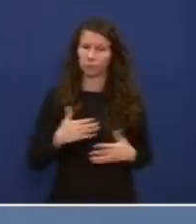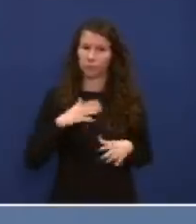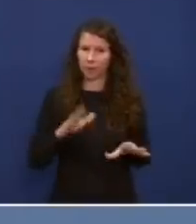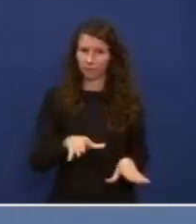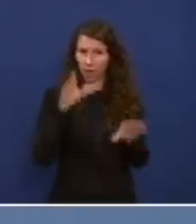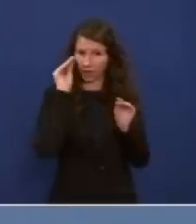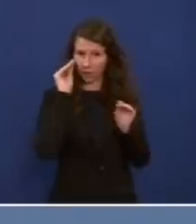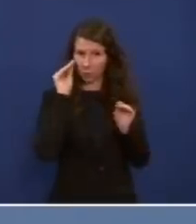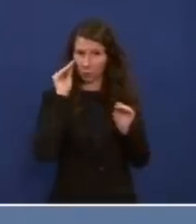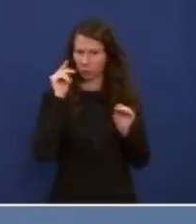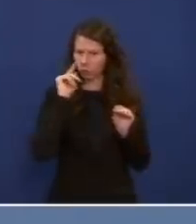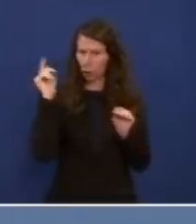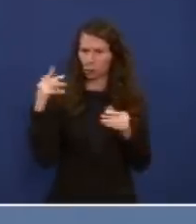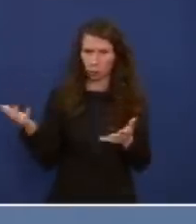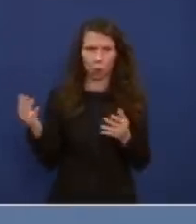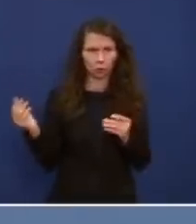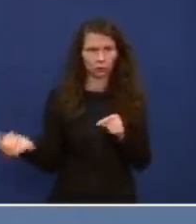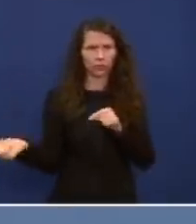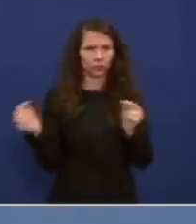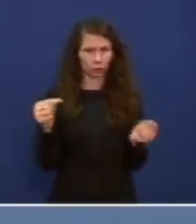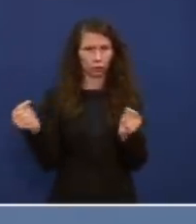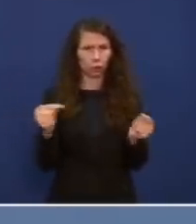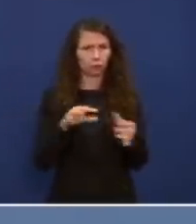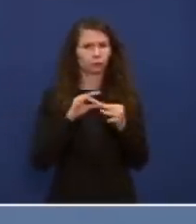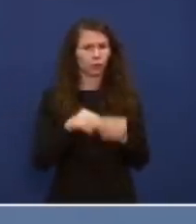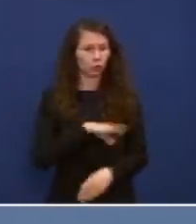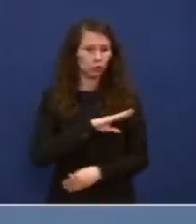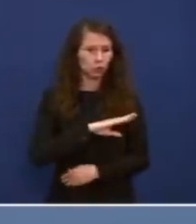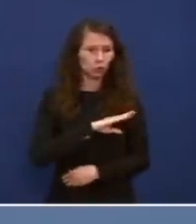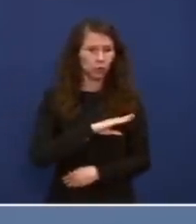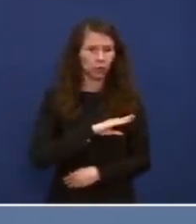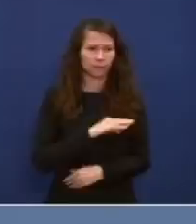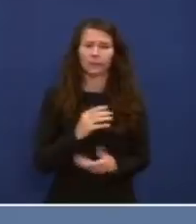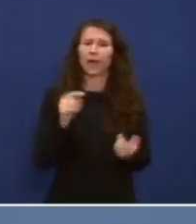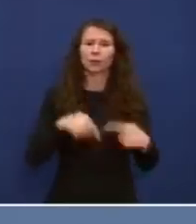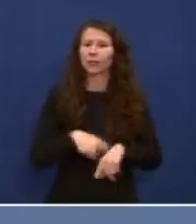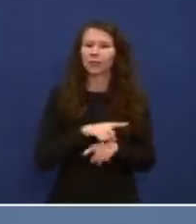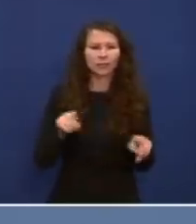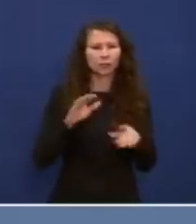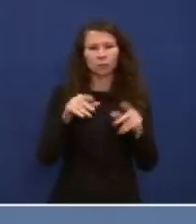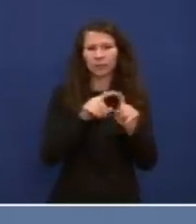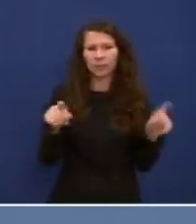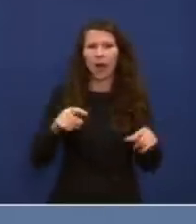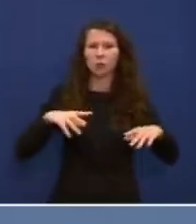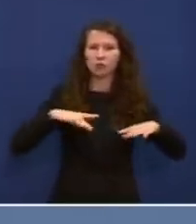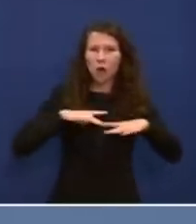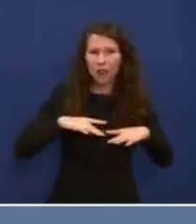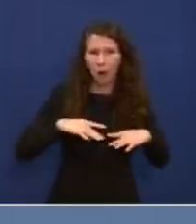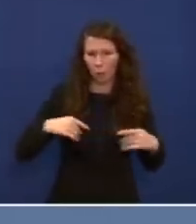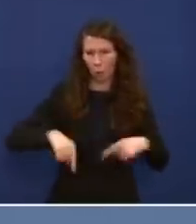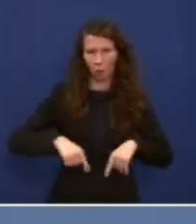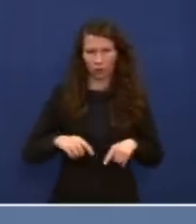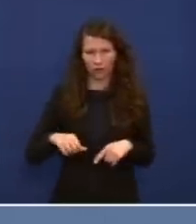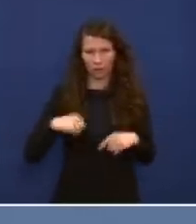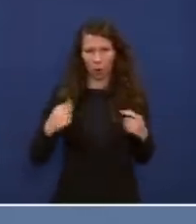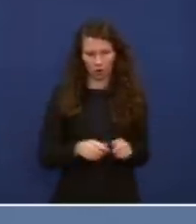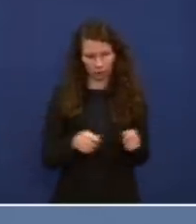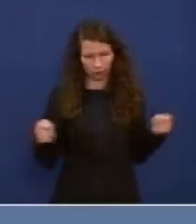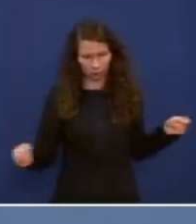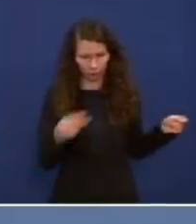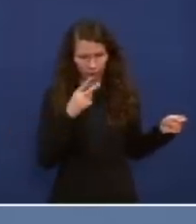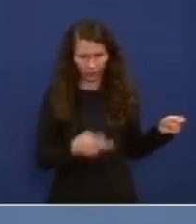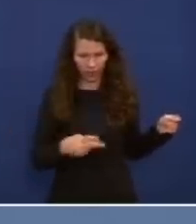glaube, so ist die Debatte auch mit Blick auf Schulen. Es geht übrigens hier nicht um Urlaub, wie ich heute Morgen gelesen habe. Es geht darum, dass wir in